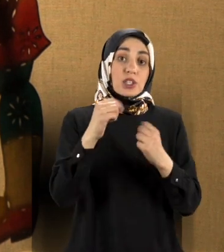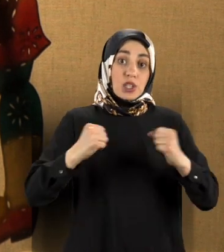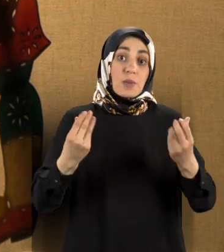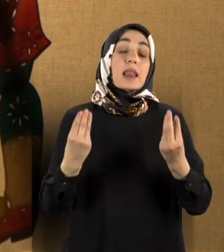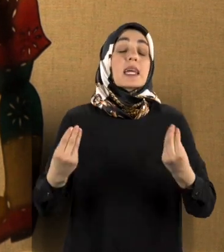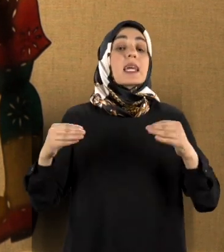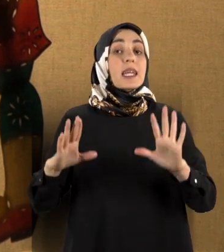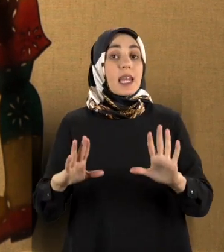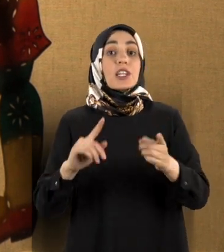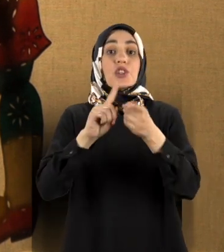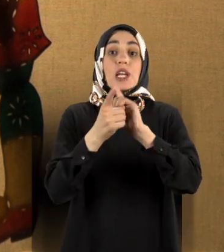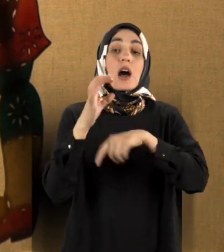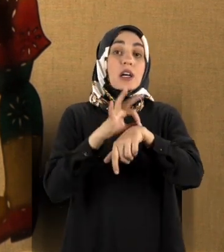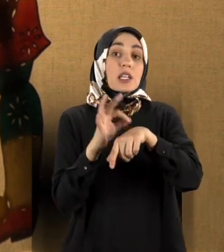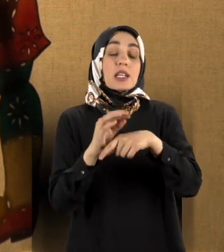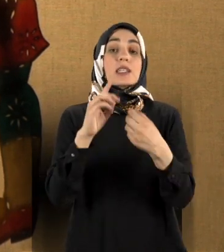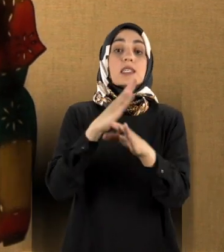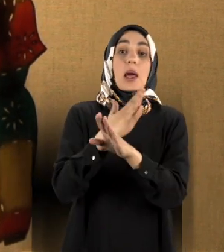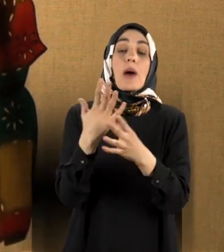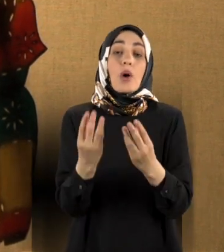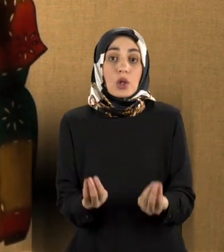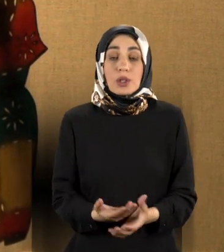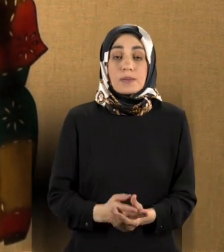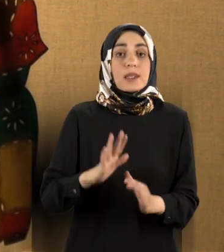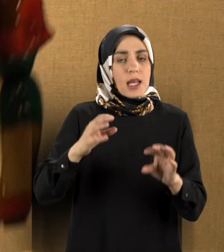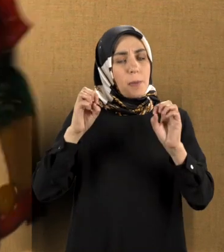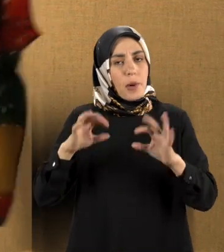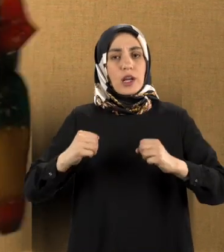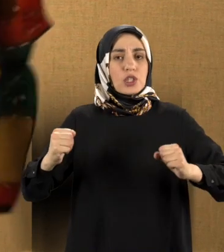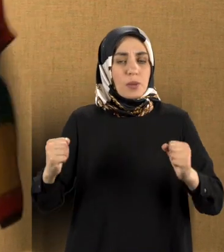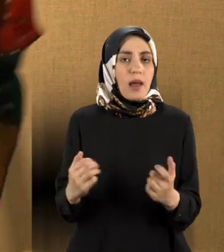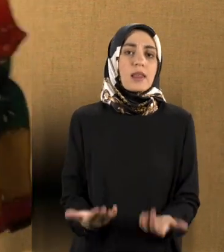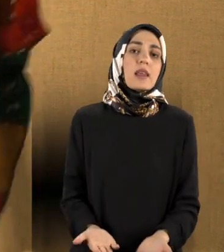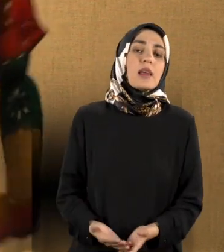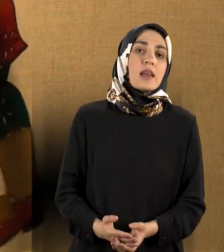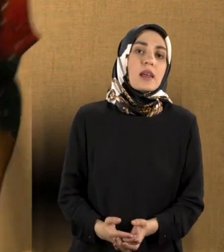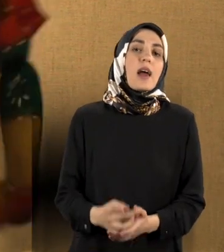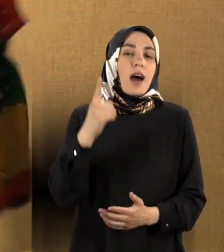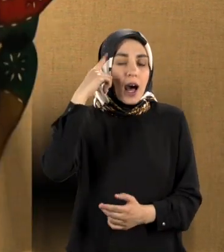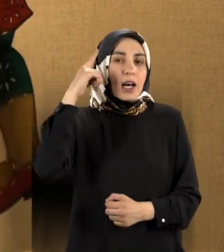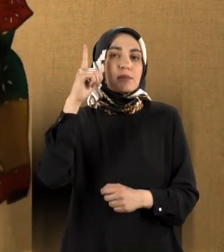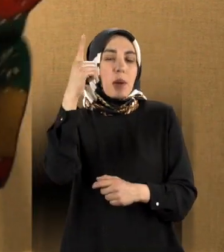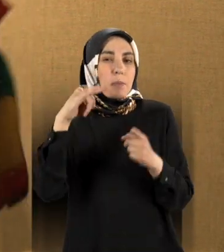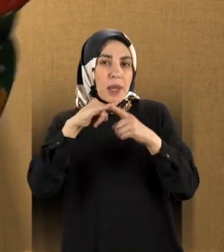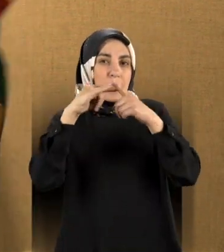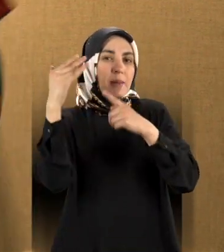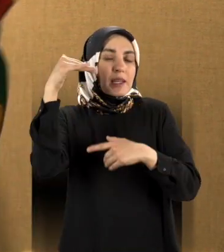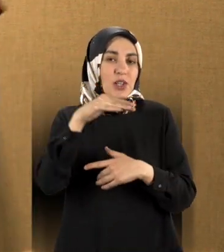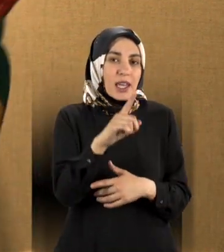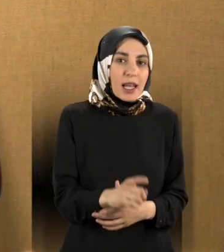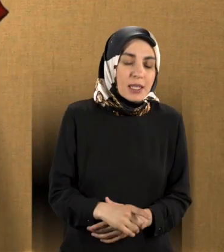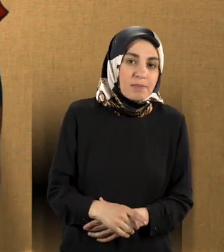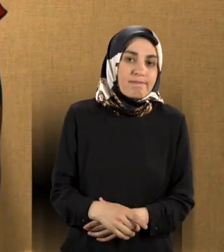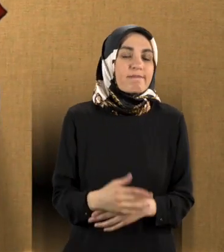ama karagözüm şişmanlık iyi değil çeşitli hastalıklara sebep olur Sen şimdi bırak şişmanlığı Hacı Cavcav mı aklı bir